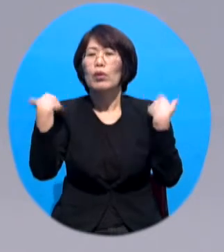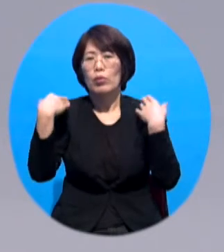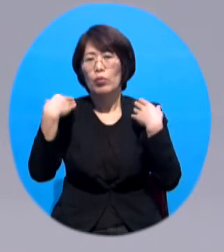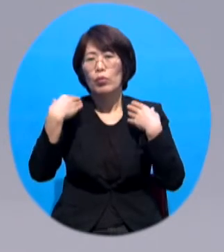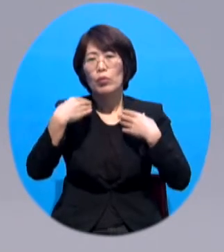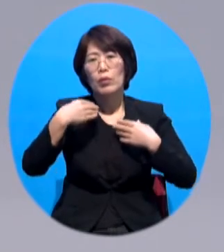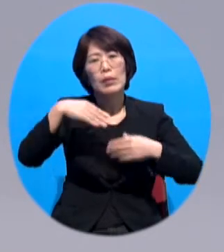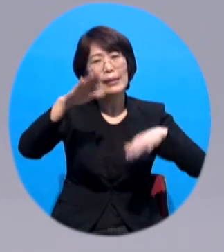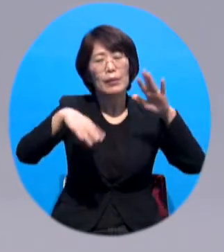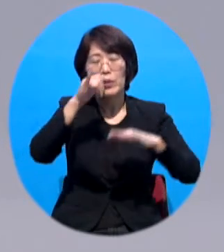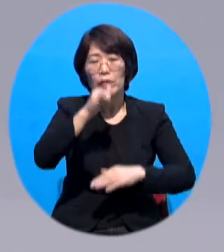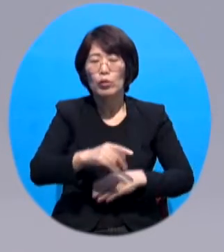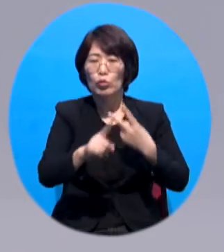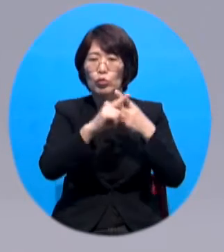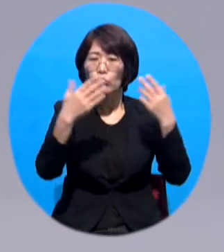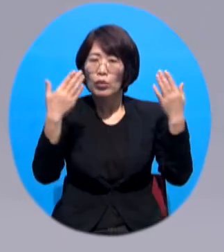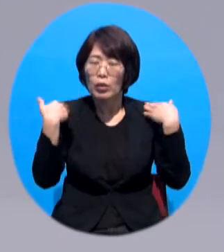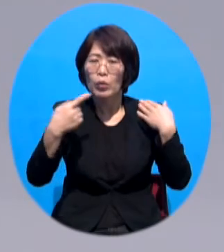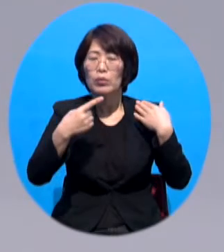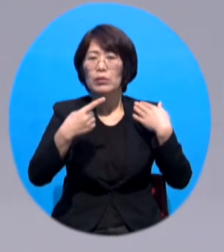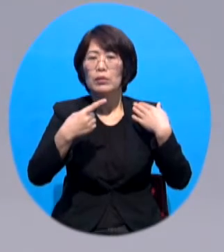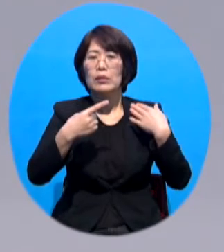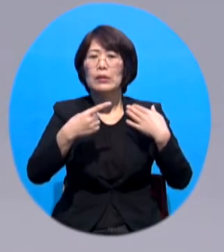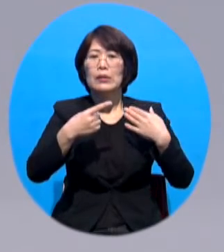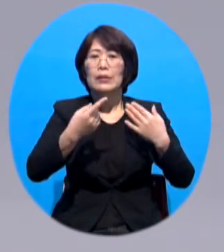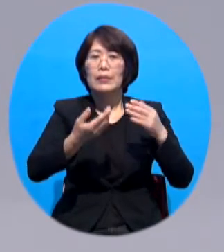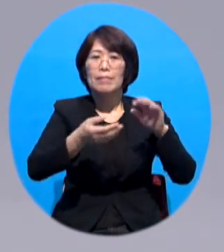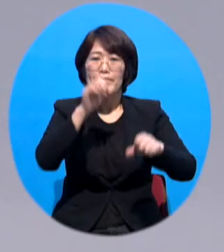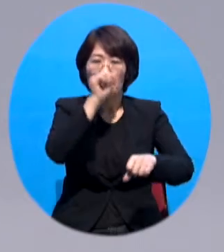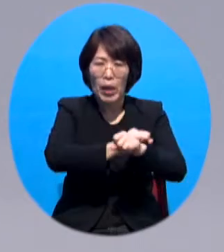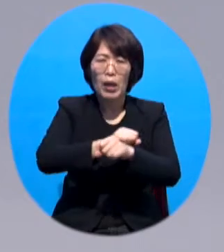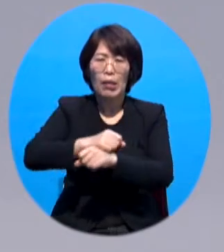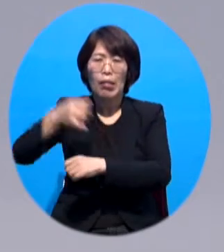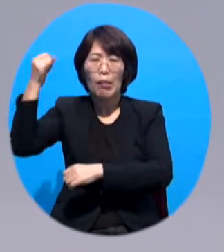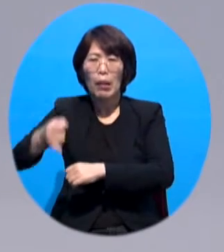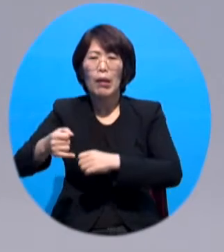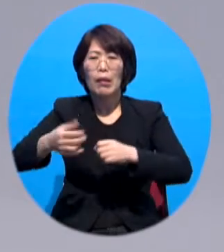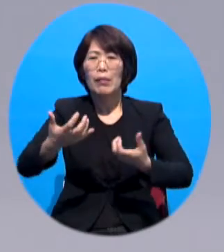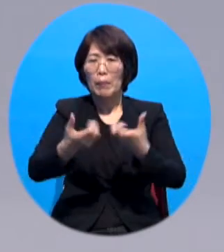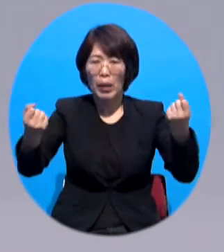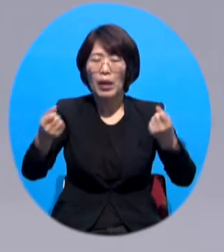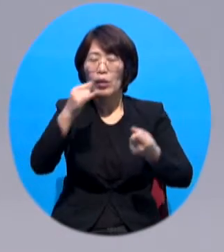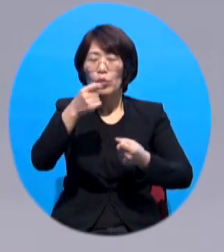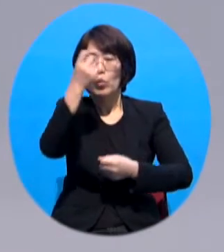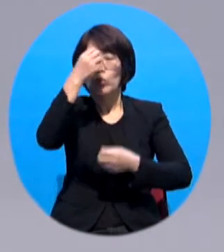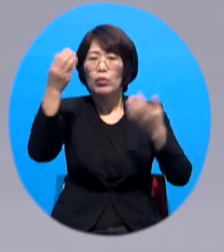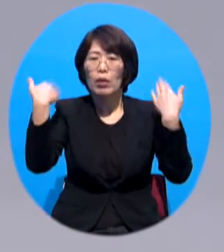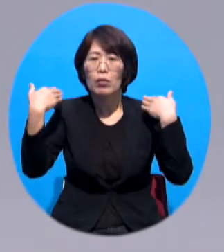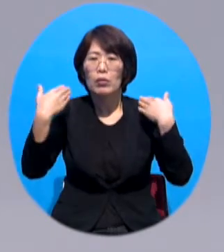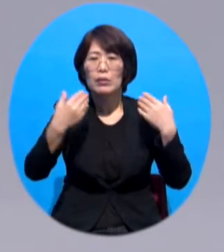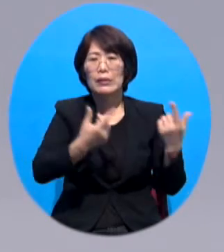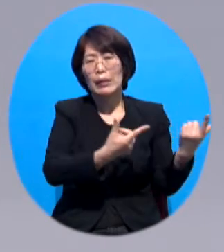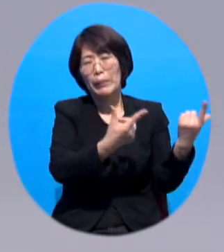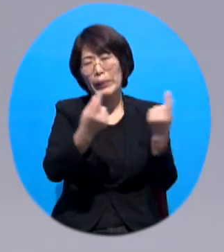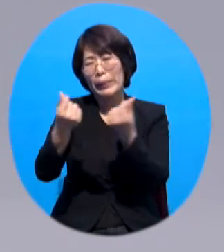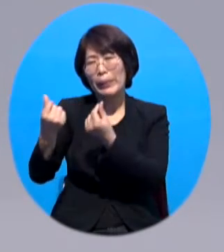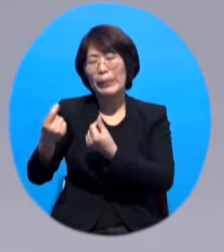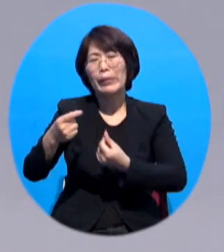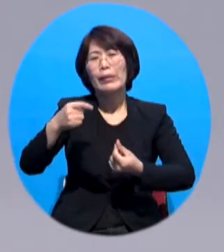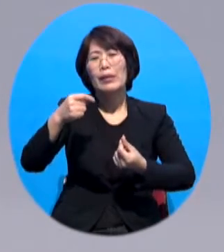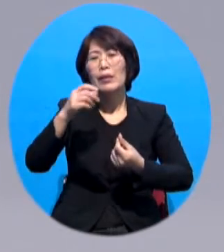보입니다 중학교에서는 학력 양극화 현상이 일어나고 고등학교에서는 전반적인 학력 처와 현상이